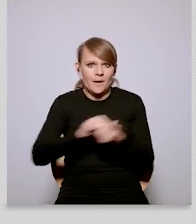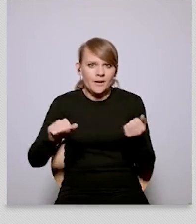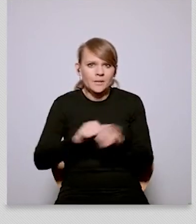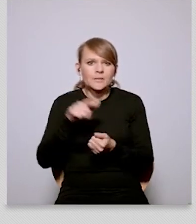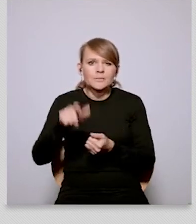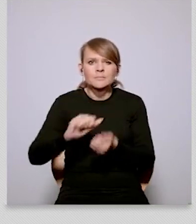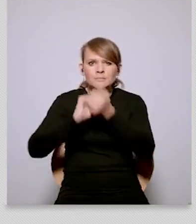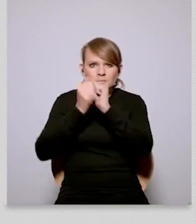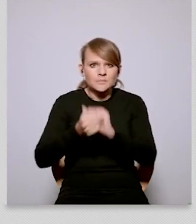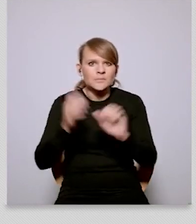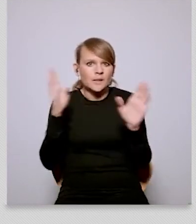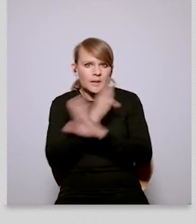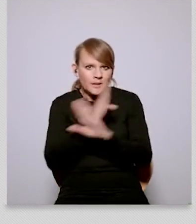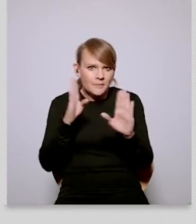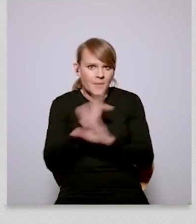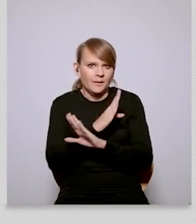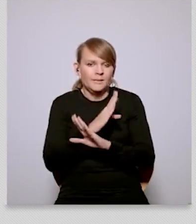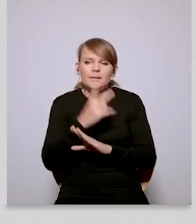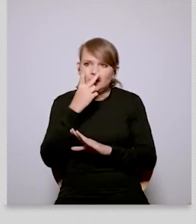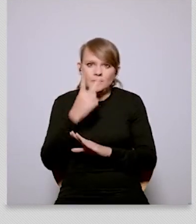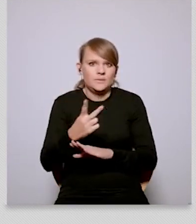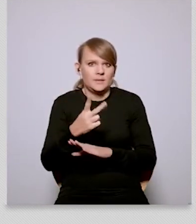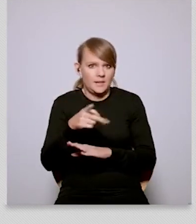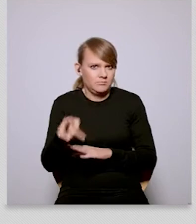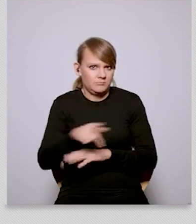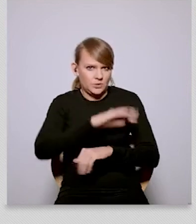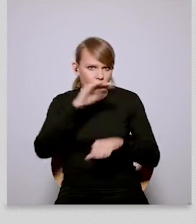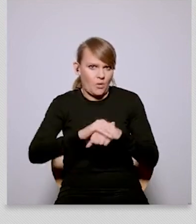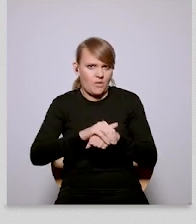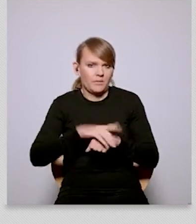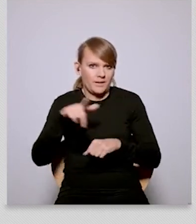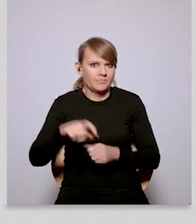klimatu i jest taka zgoda to do dekarbonizacji